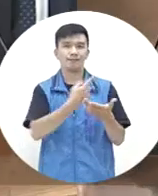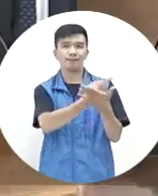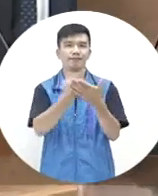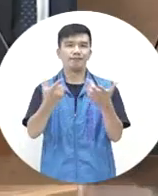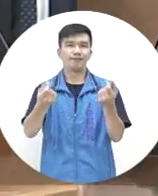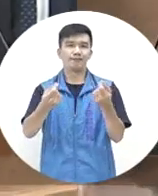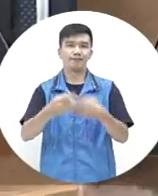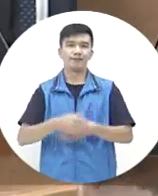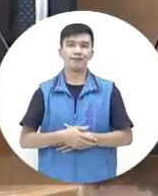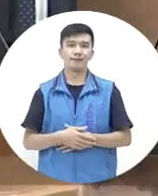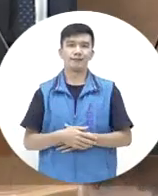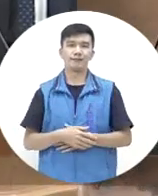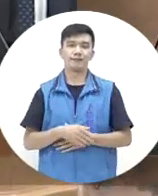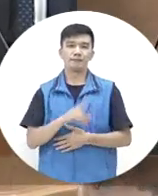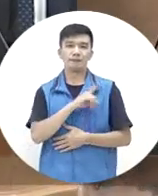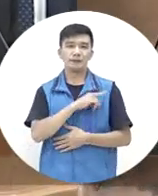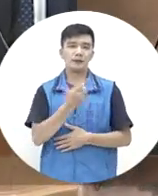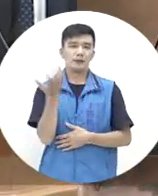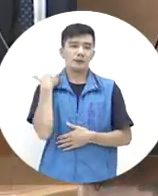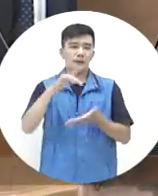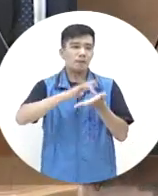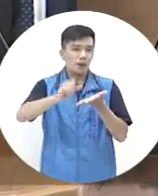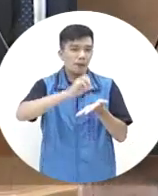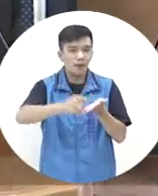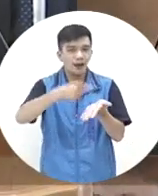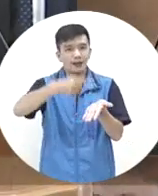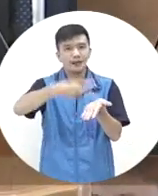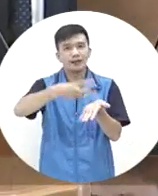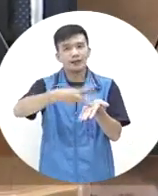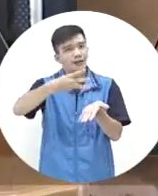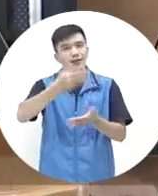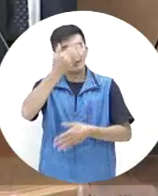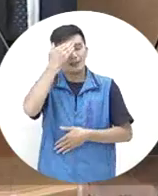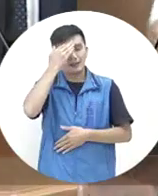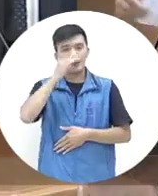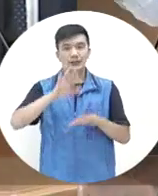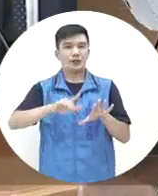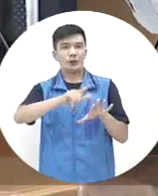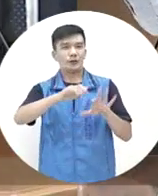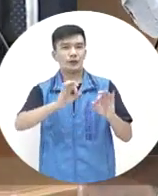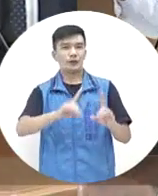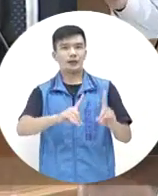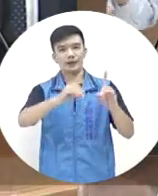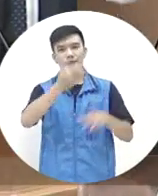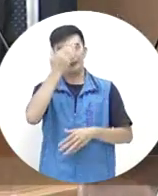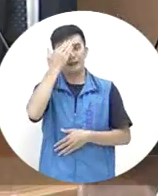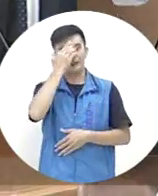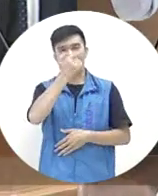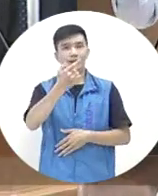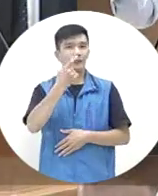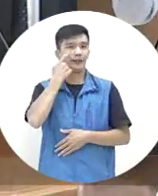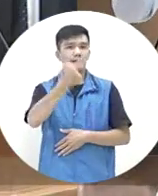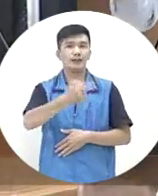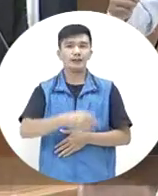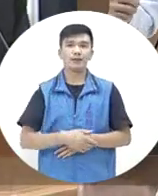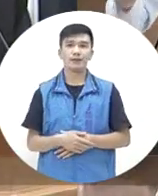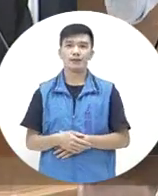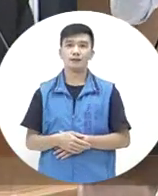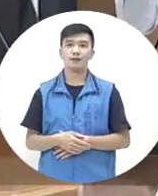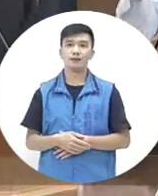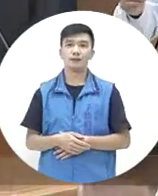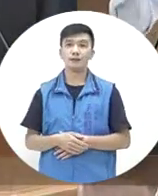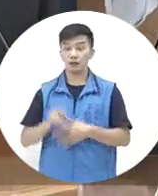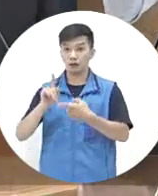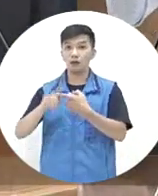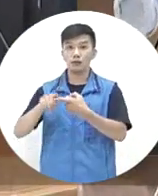三次了，我是觉得我们压力都很大，因为现在碰到那个物价真的， 对啊，所以说 太离谱。 要做那这个东西